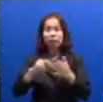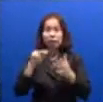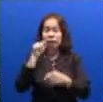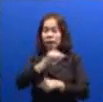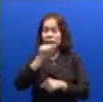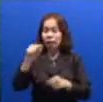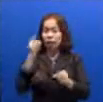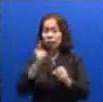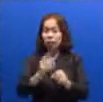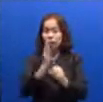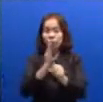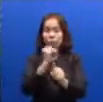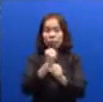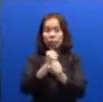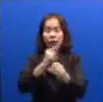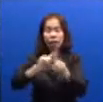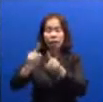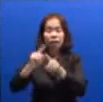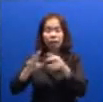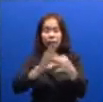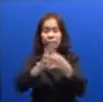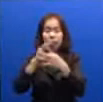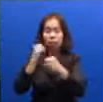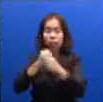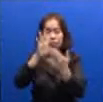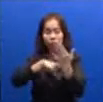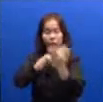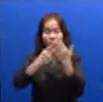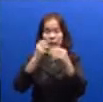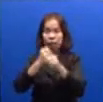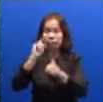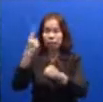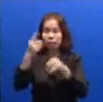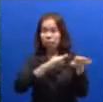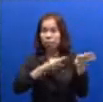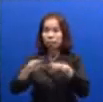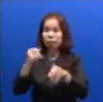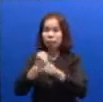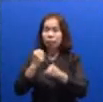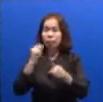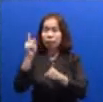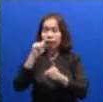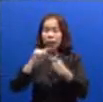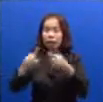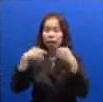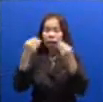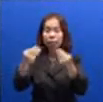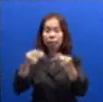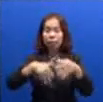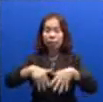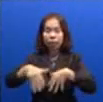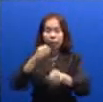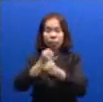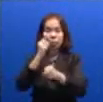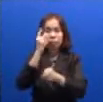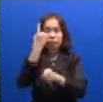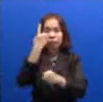หน่วยงานที่เกี่ยวข้องไปดูแลเรื่องเส้นทางที่ยังไม่ได้มาตรฐานเพื่อปรับปรุงและอำนวยความสะดวกให้กับประชาชน